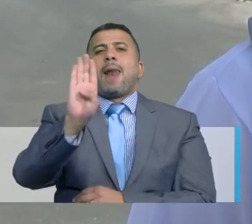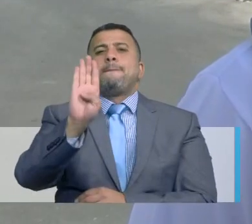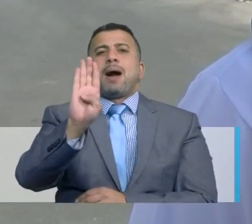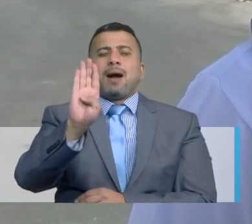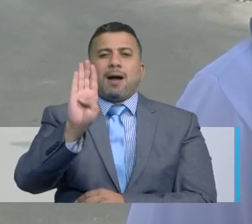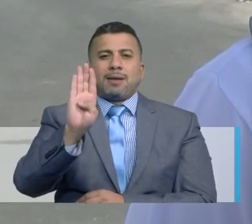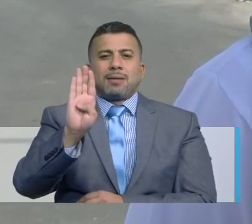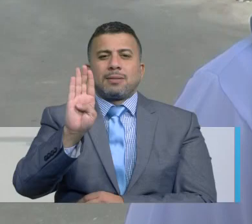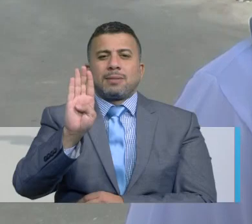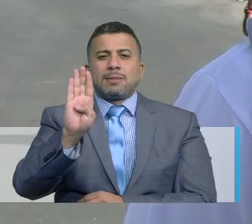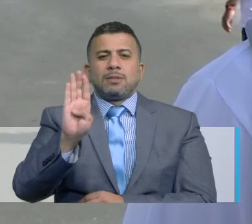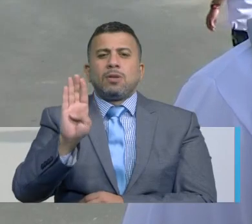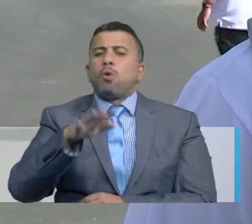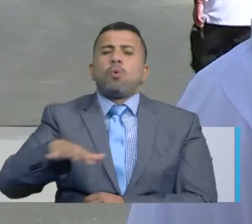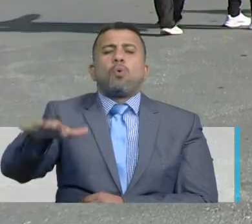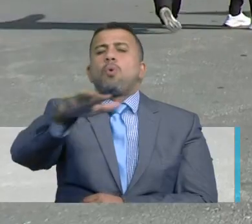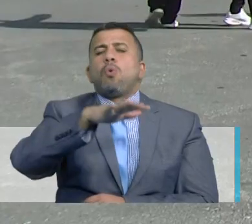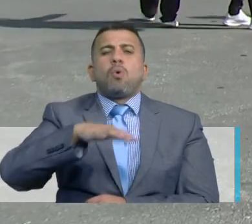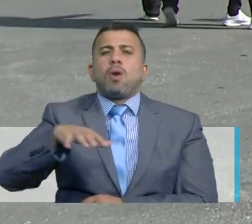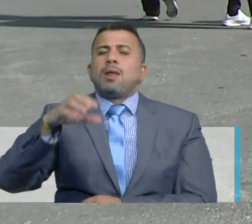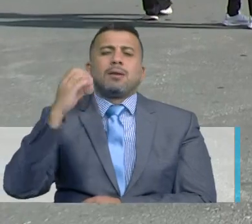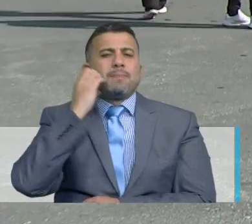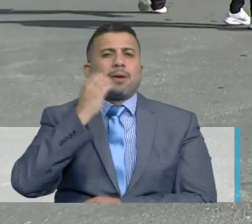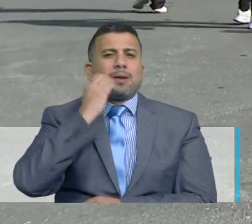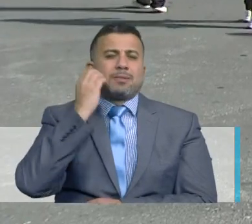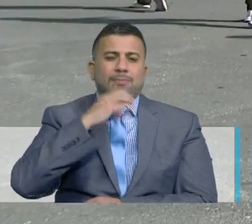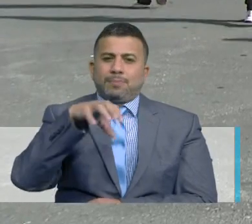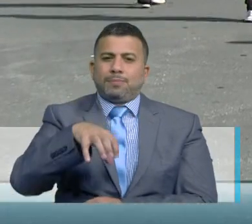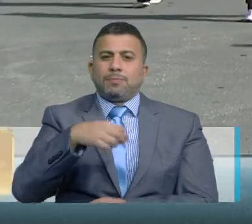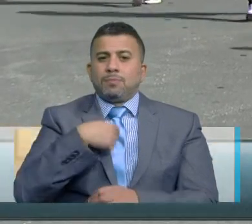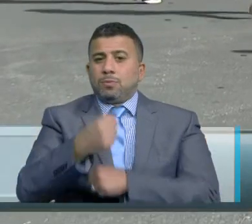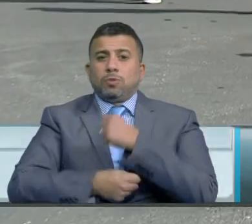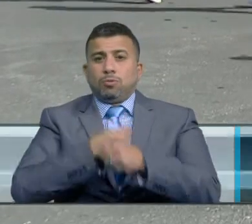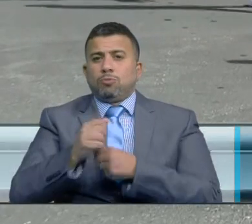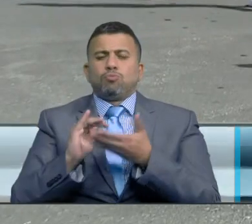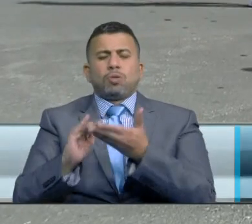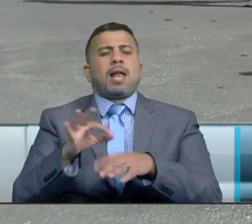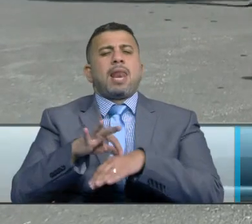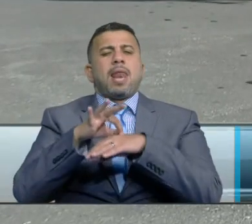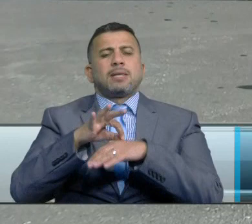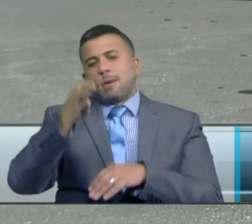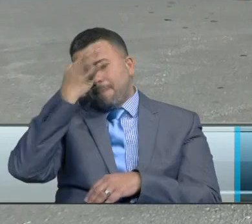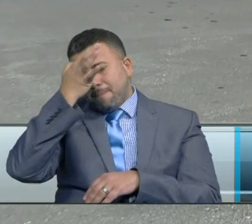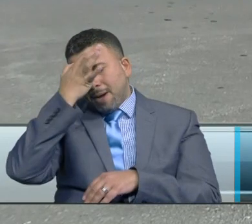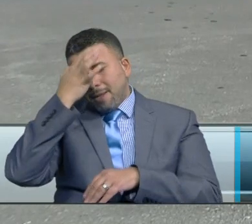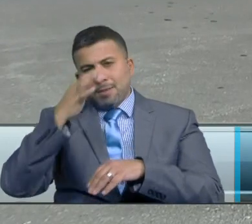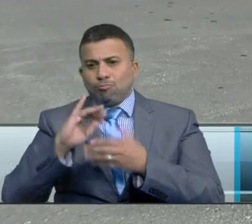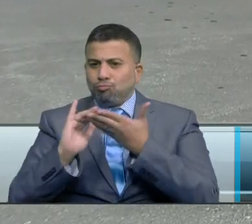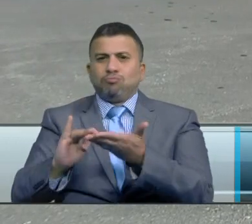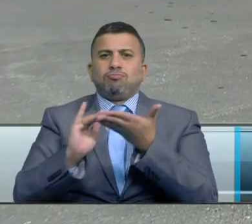كلباء وكل إمارات الدولة. أنا أول شيء تطوع هني اليوم علشان نساعد الناس اللي مروا بهالمرض،